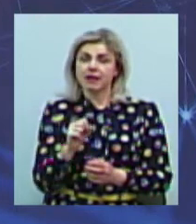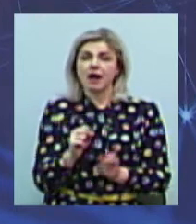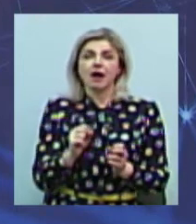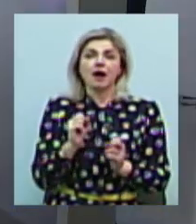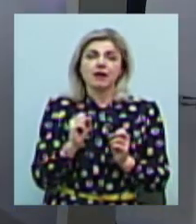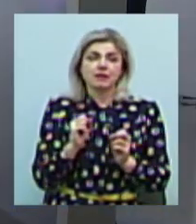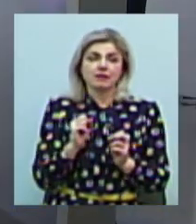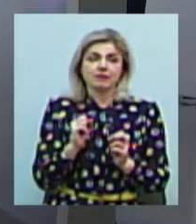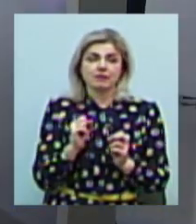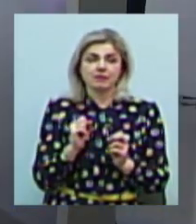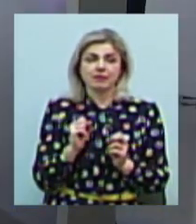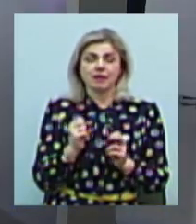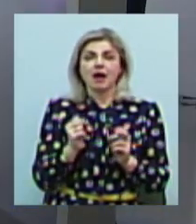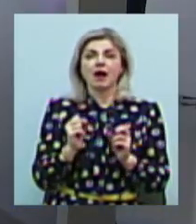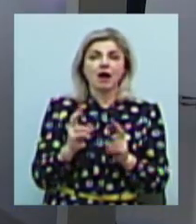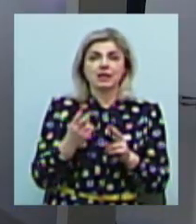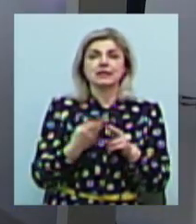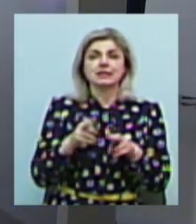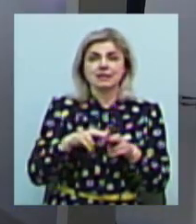це питання